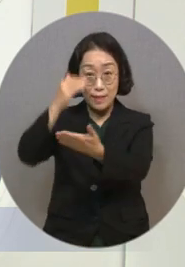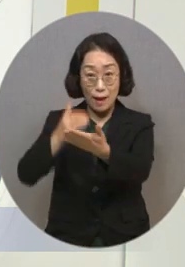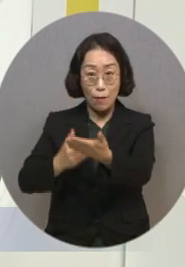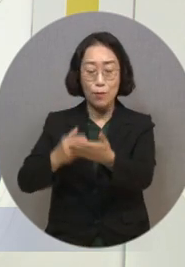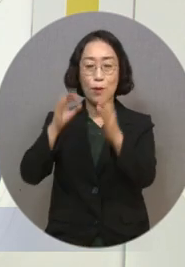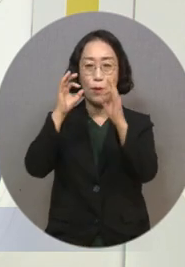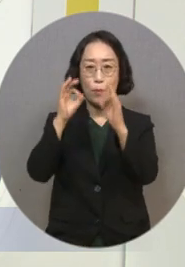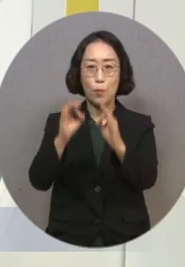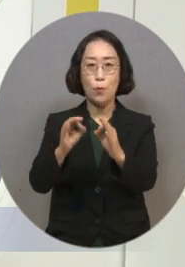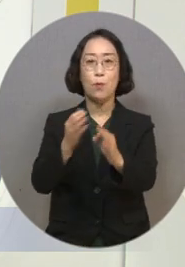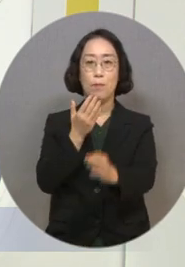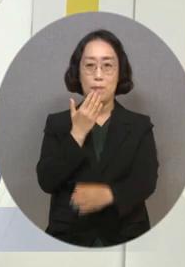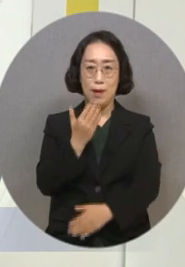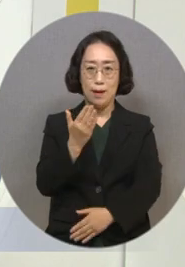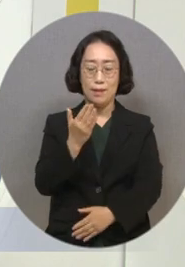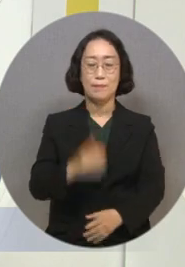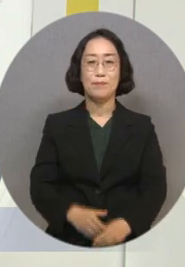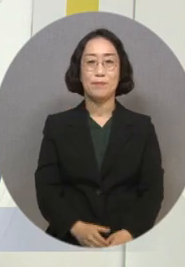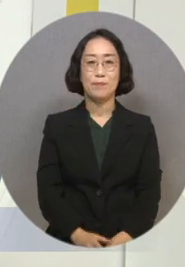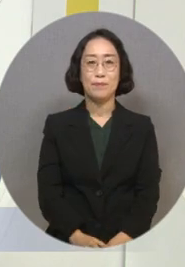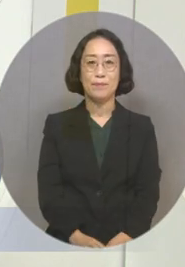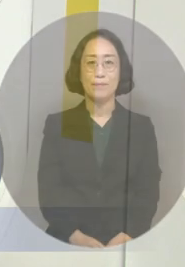통해 확인할 수